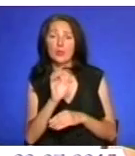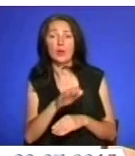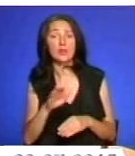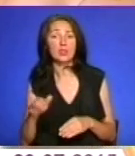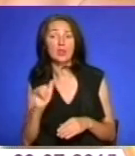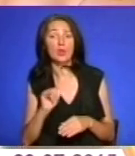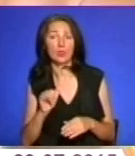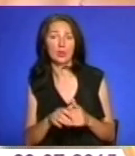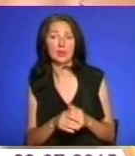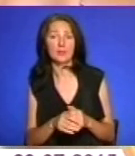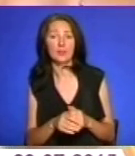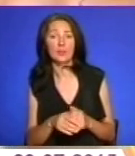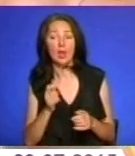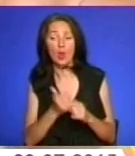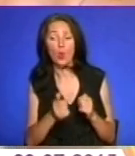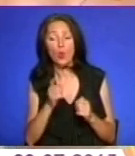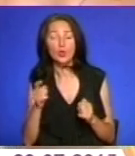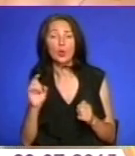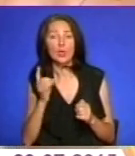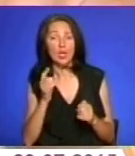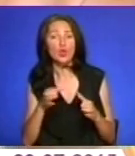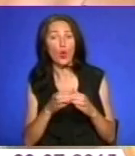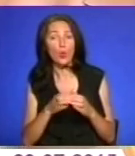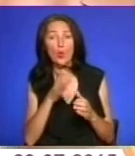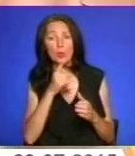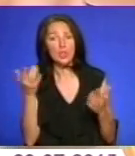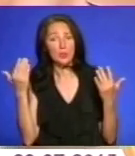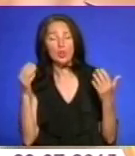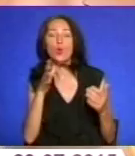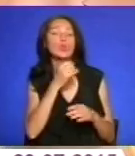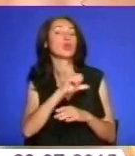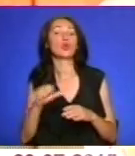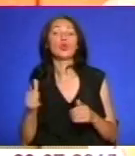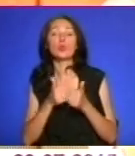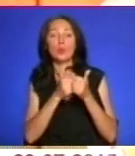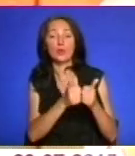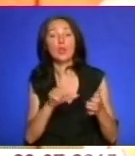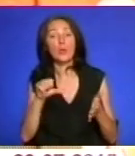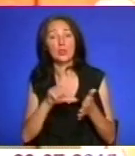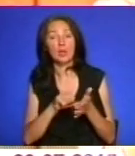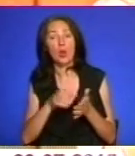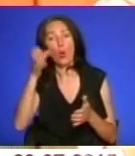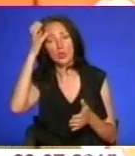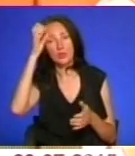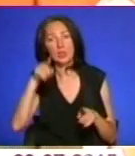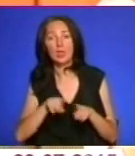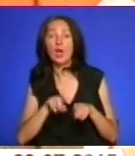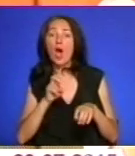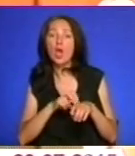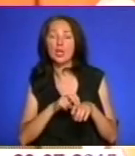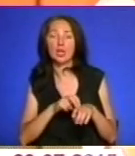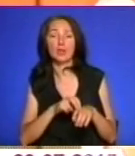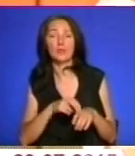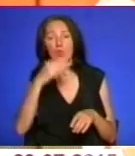кудись дітей. Кожну дитячу групу під час відпочинку за кордоном супроводжуватимуть представники освіти і лікар.